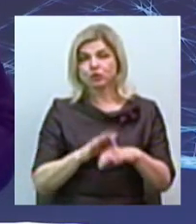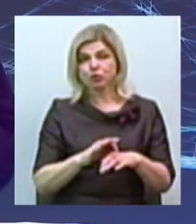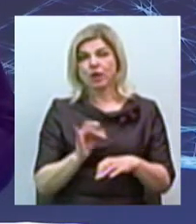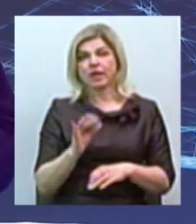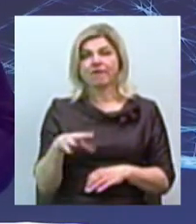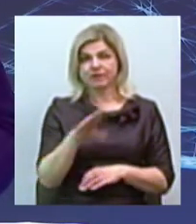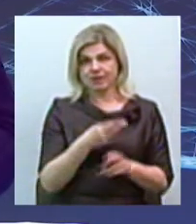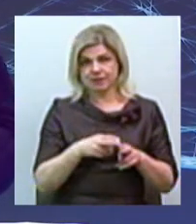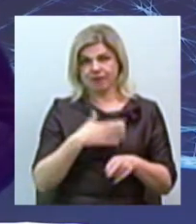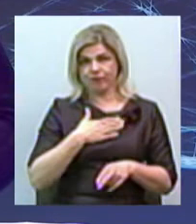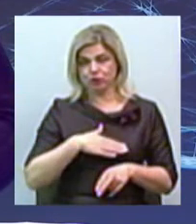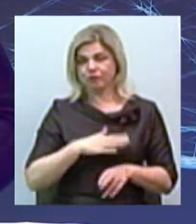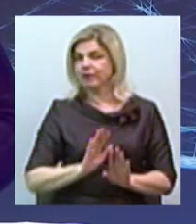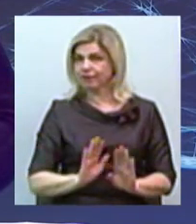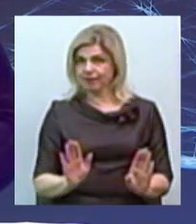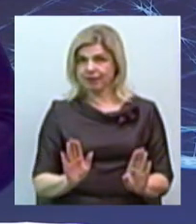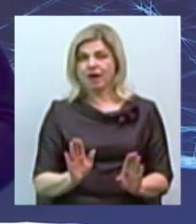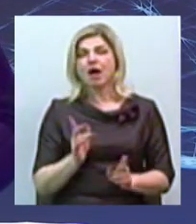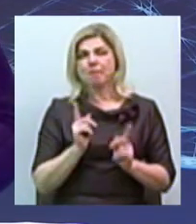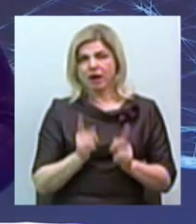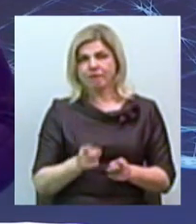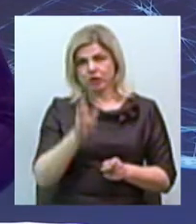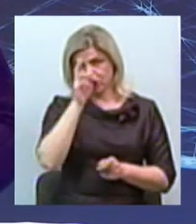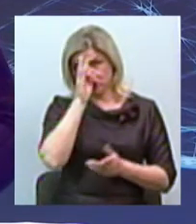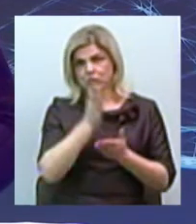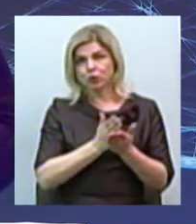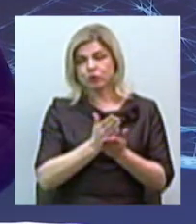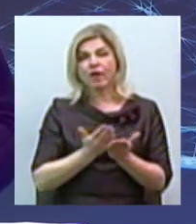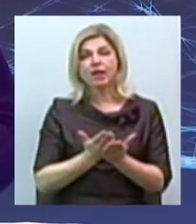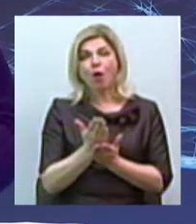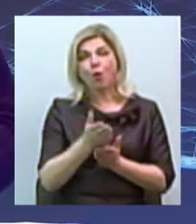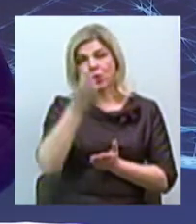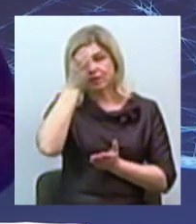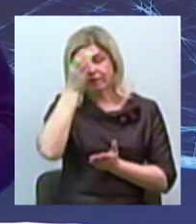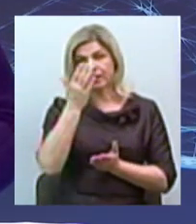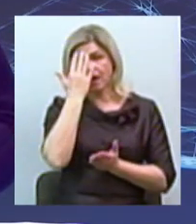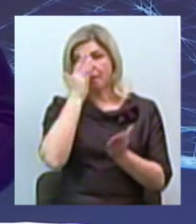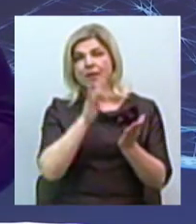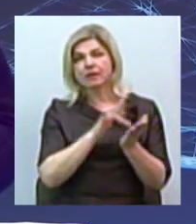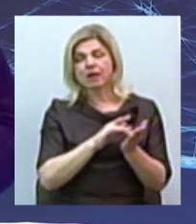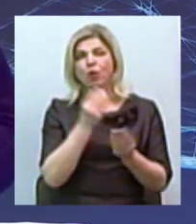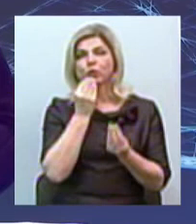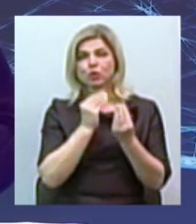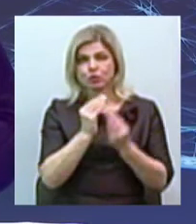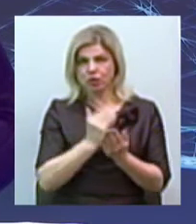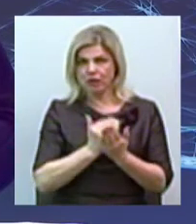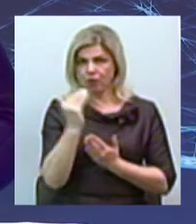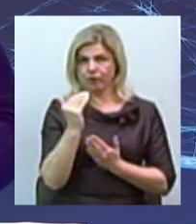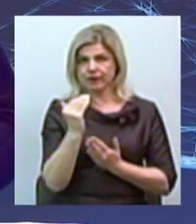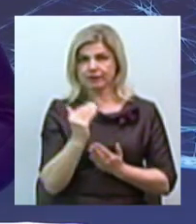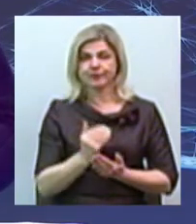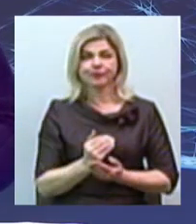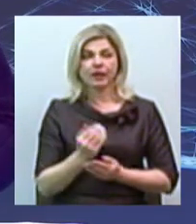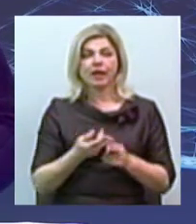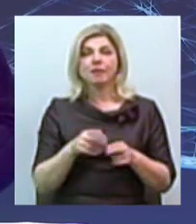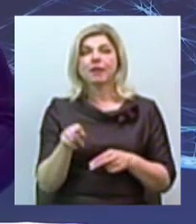нас влаштувало. Ні. Насправді Державна служба якості освіти ставить на меті удосконалювати саме